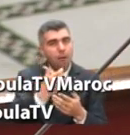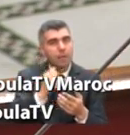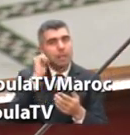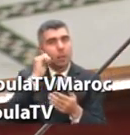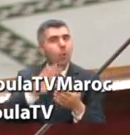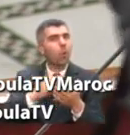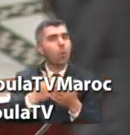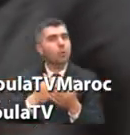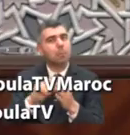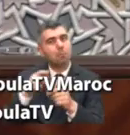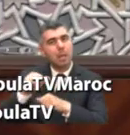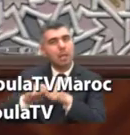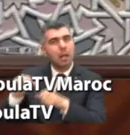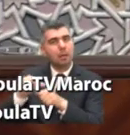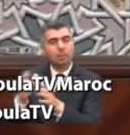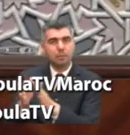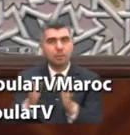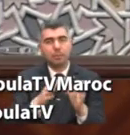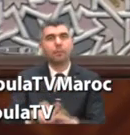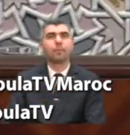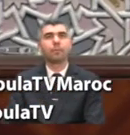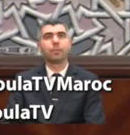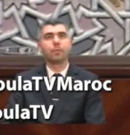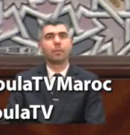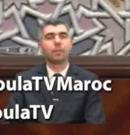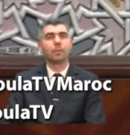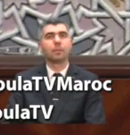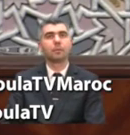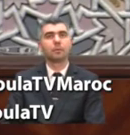وشكرا. تعقيب الفريق، تفضلوا سيد نائب.